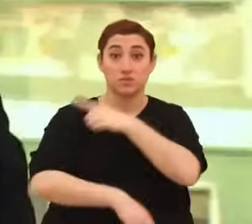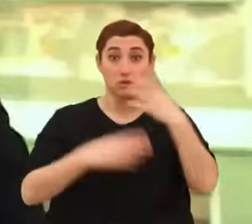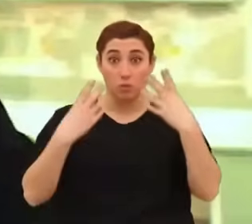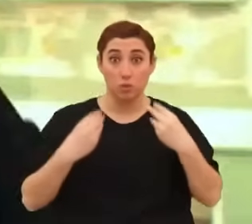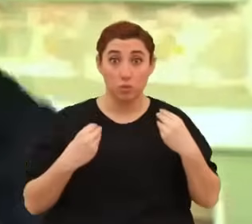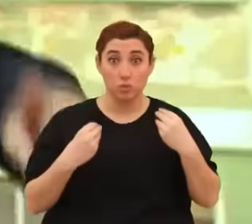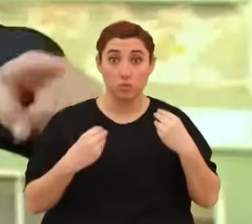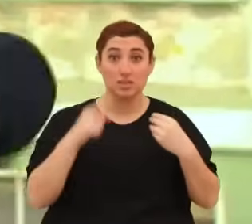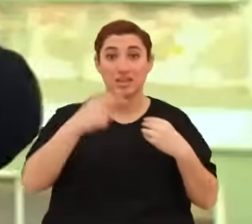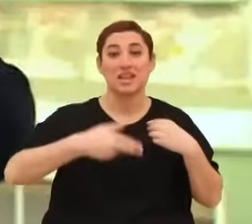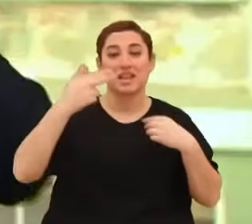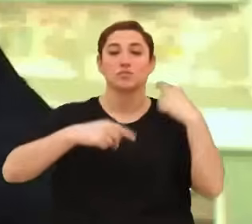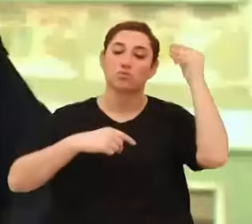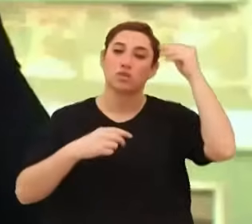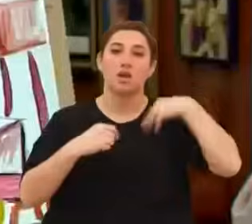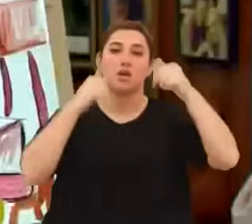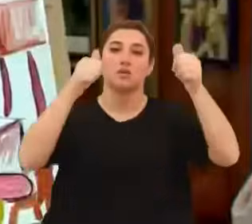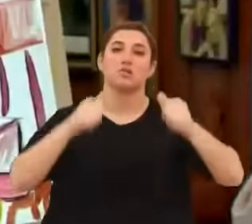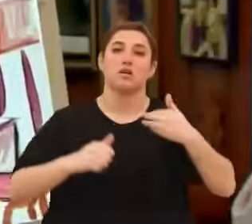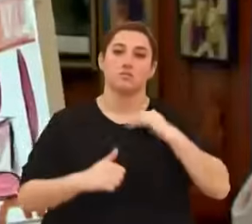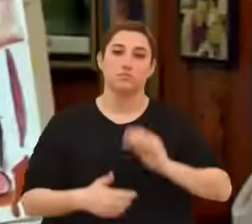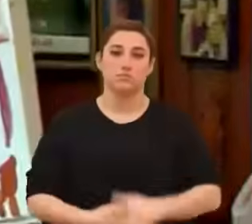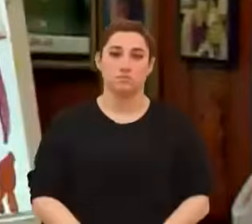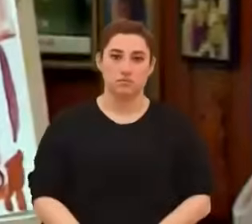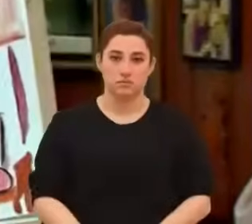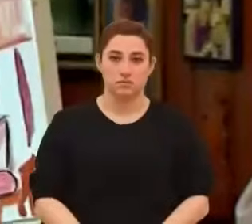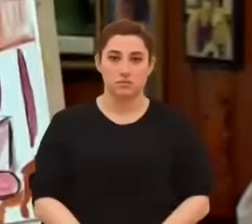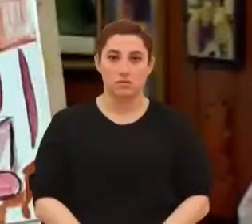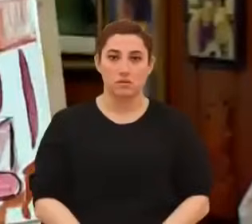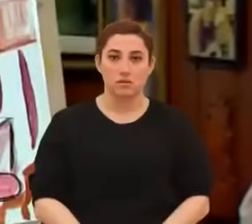gelirsen senin resmi muhtarlığa asarım ya.